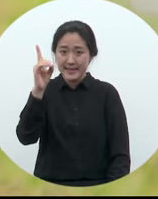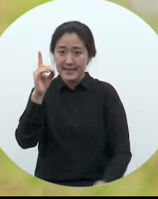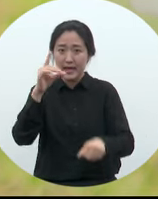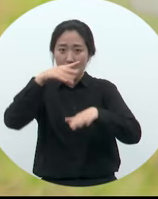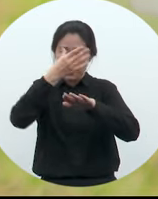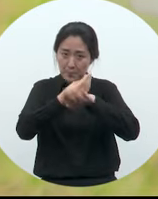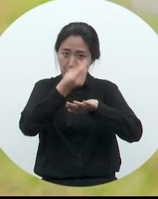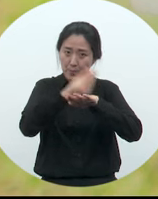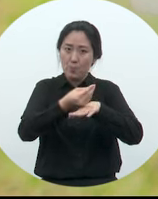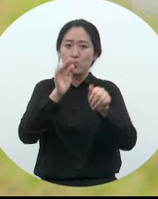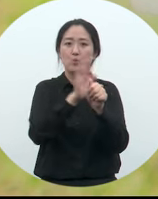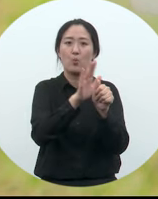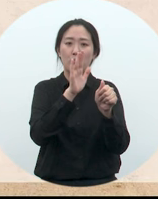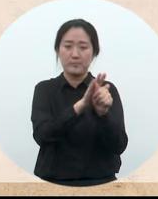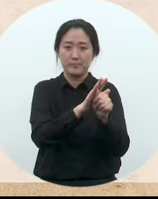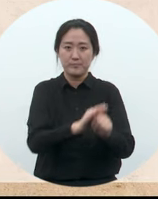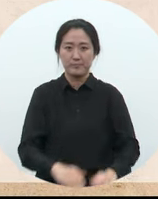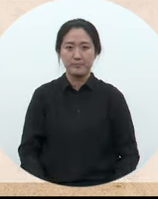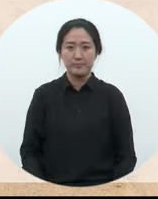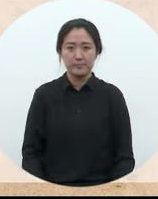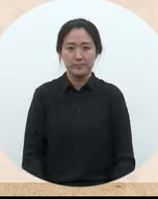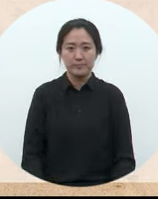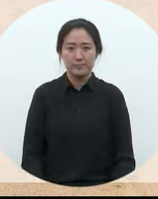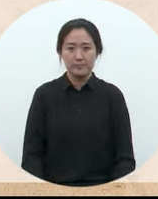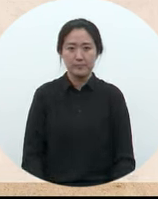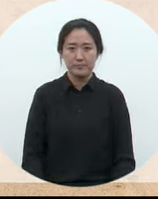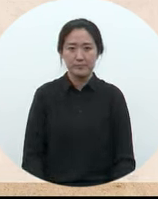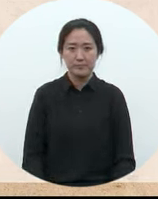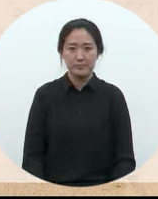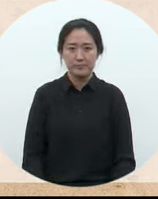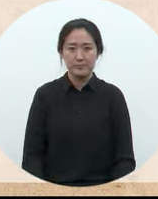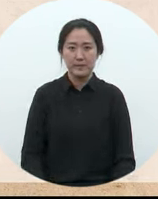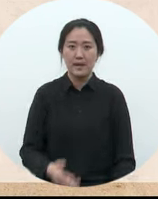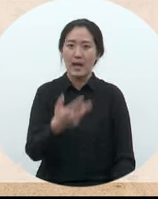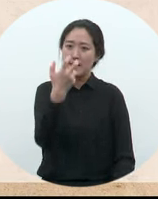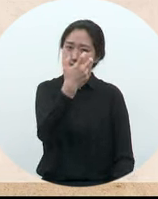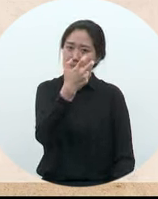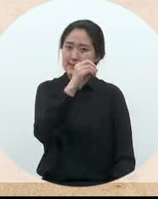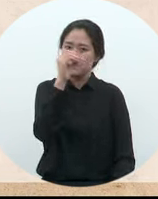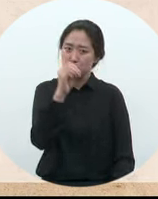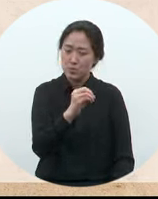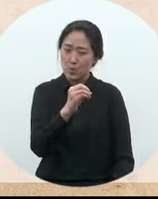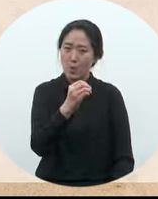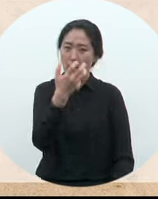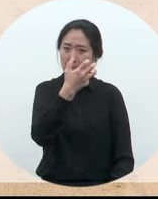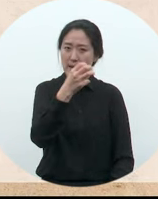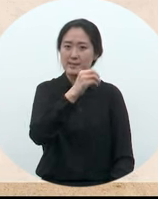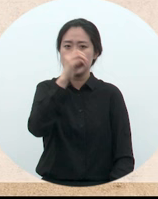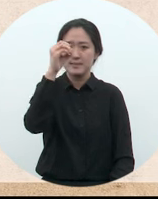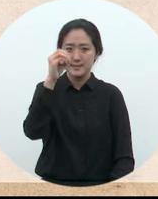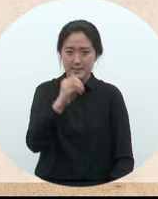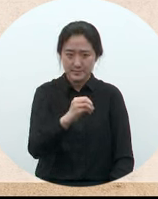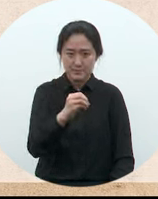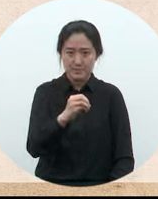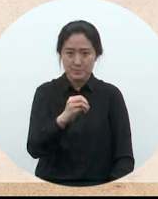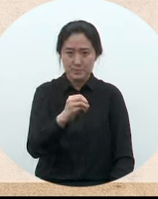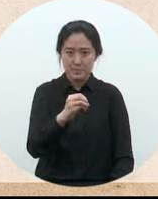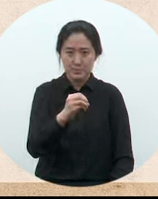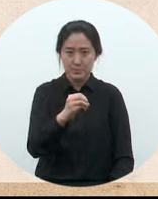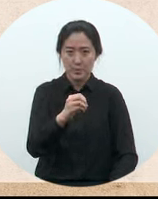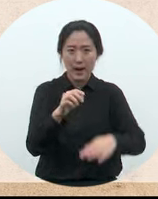이렇게 말씀을 드렸는데요. 실제로 비타민 D의 7, 80%는 피하에